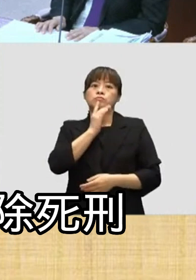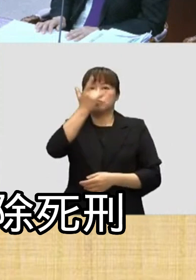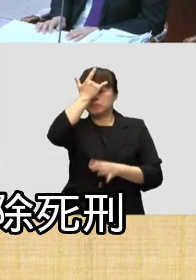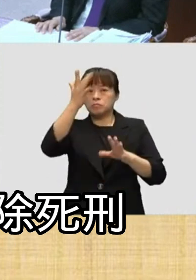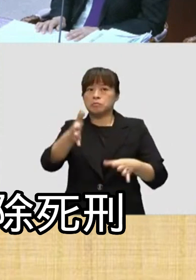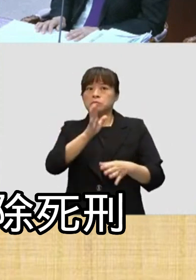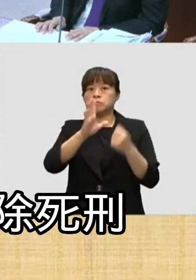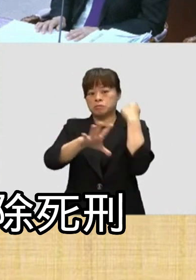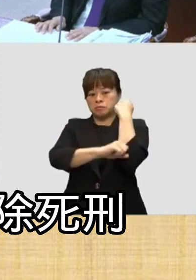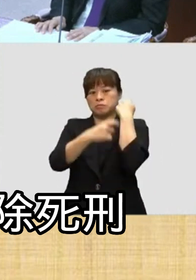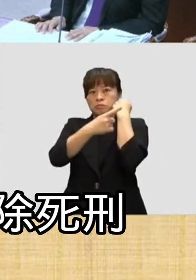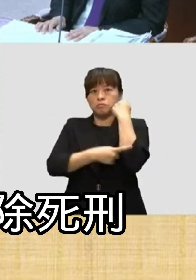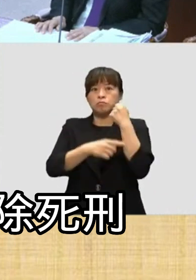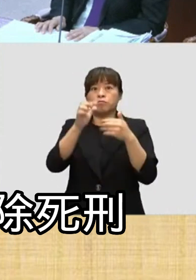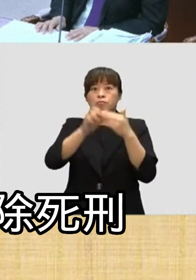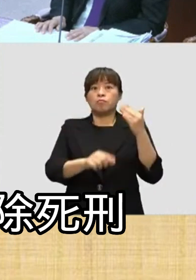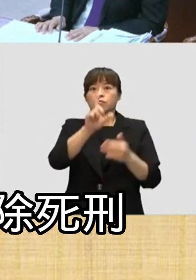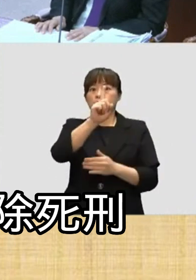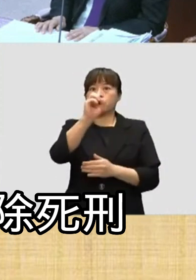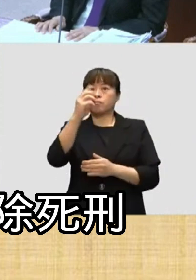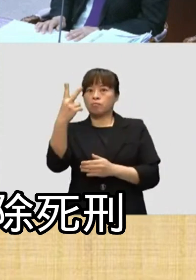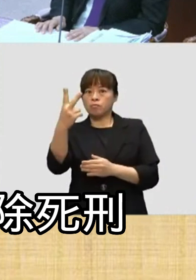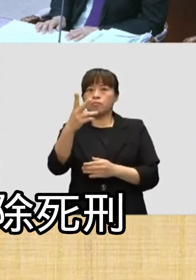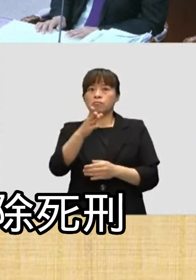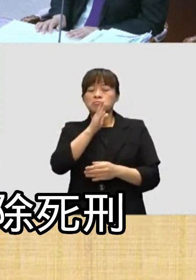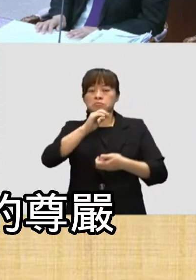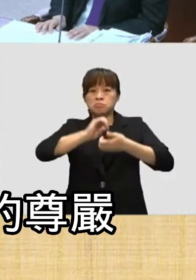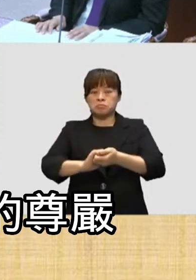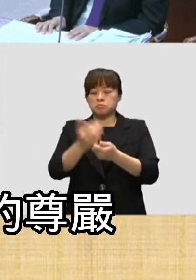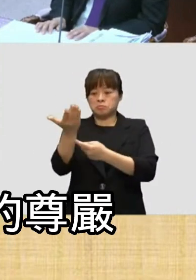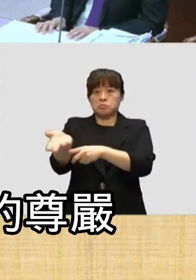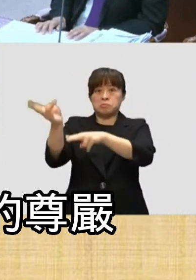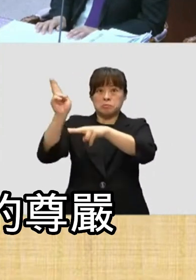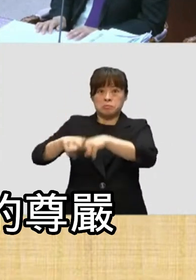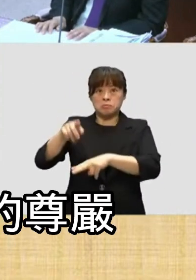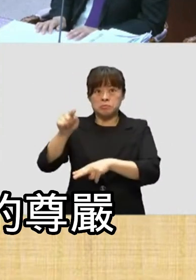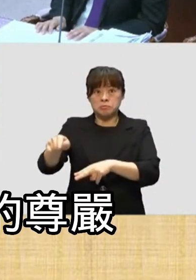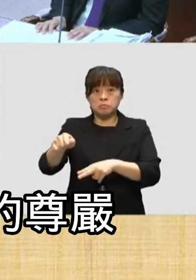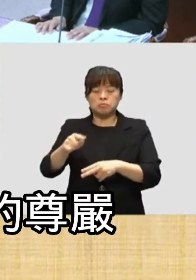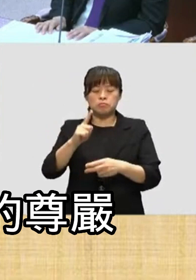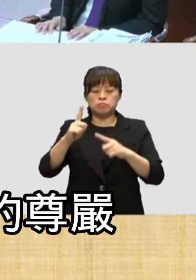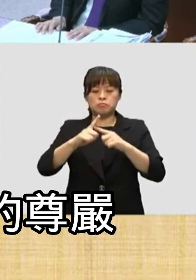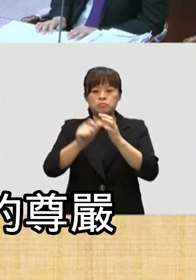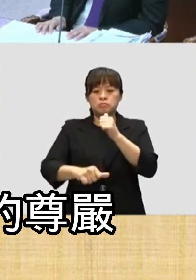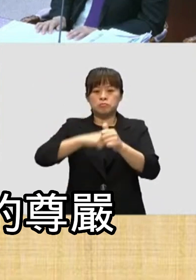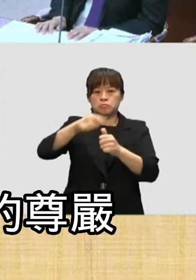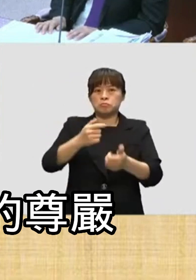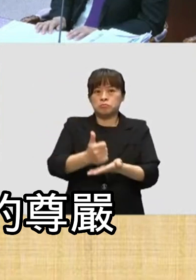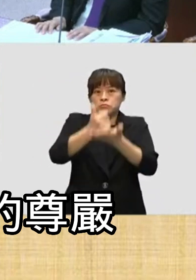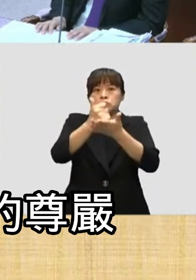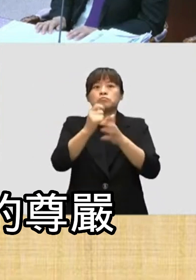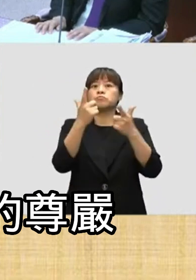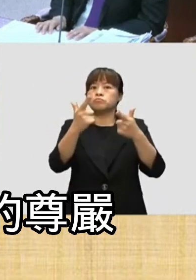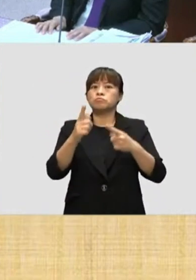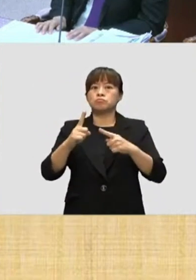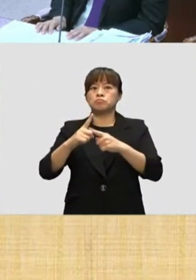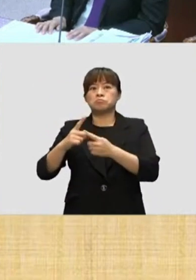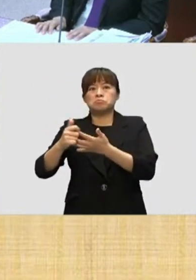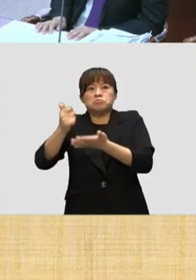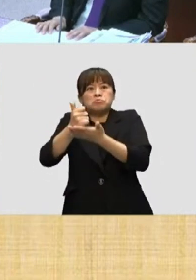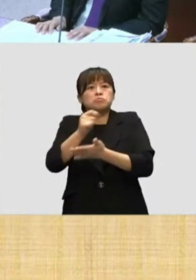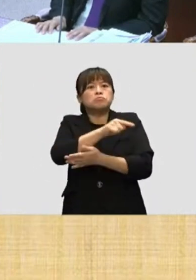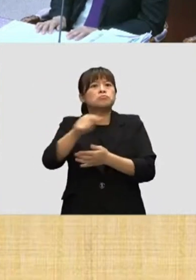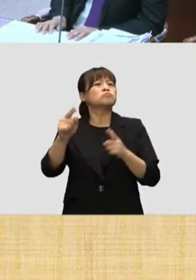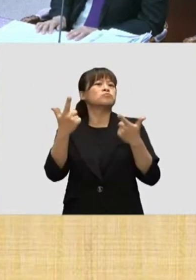是由基本法第102条明定废除死刑，并非基于生命权的保障与人性的尊严条